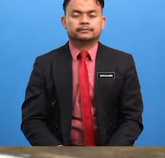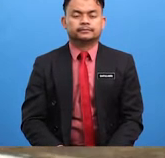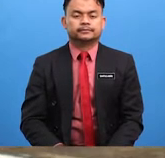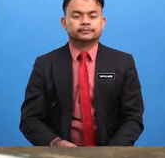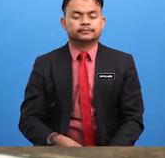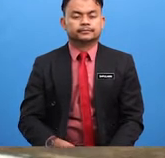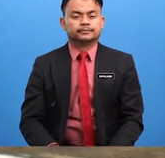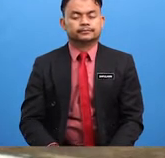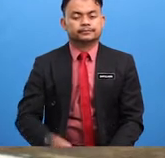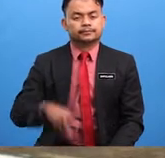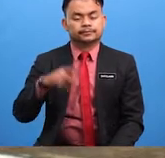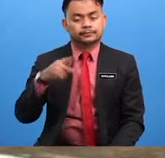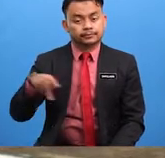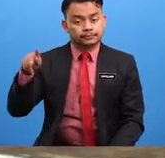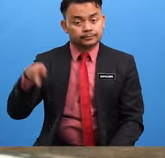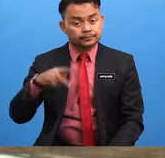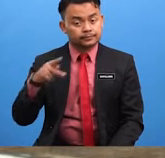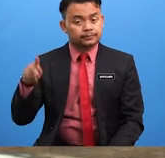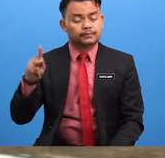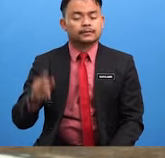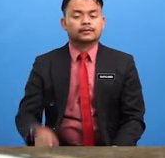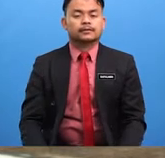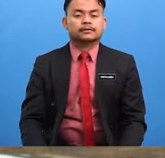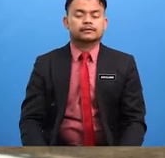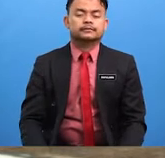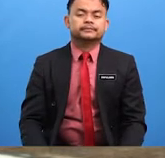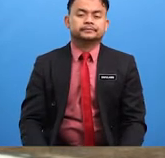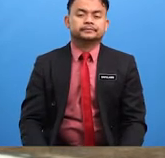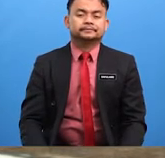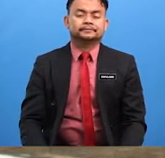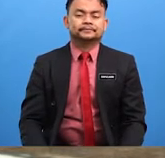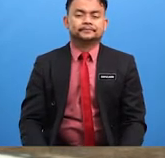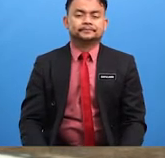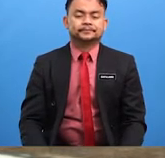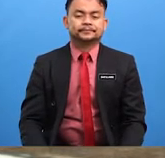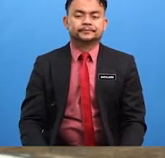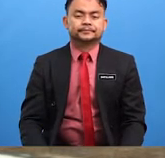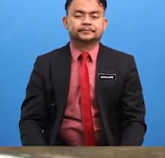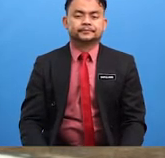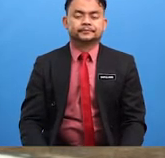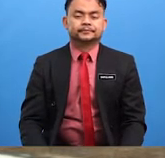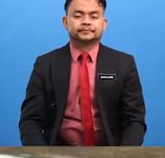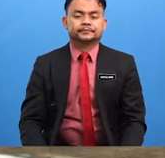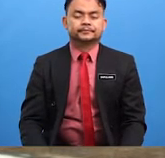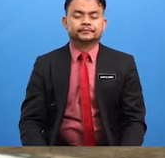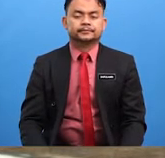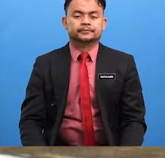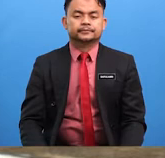Zaman dahulu menganyam tikar, sunyi menyepi desa terpinggir. Seni anyaman